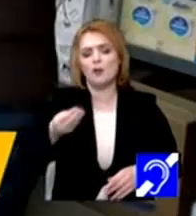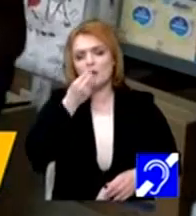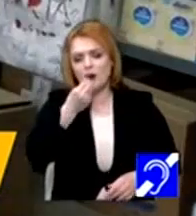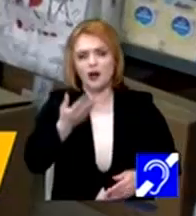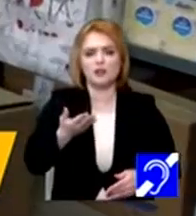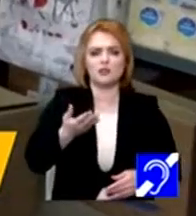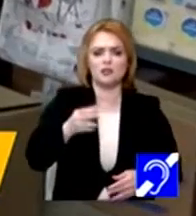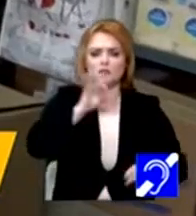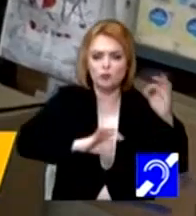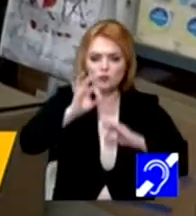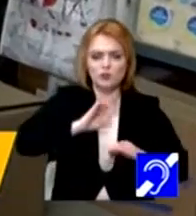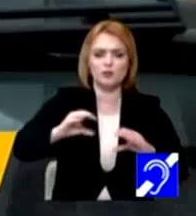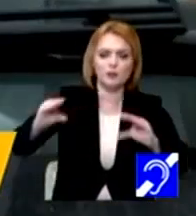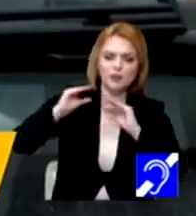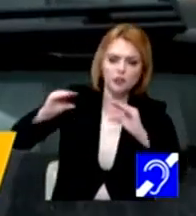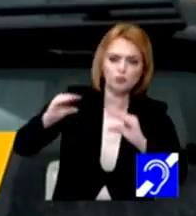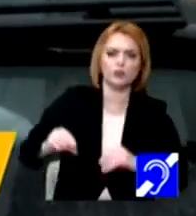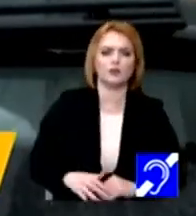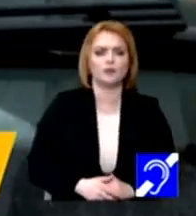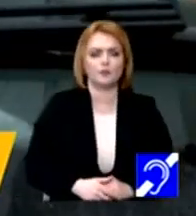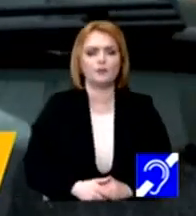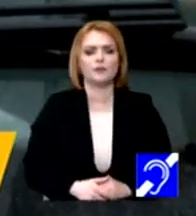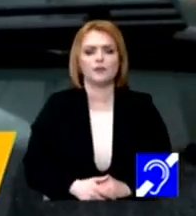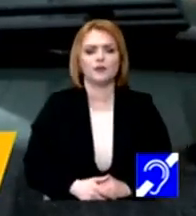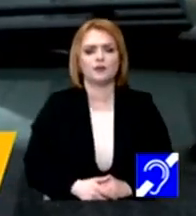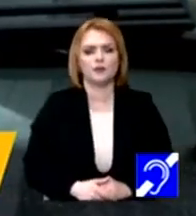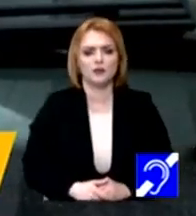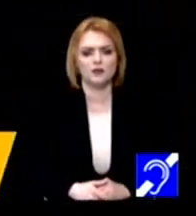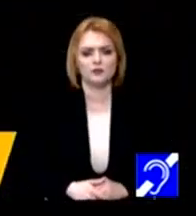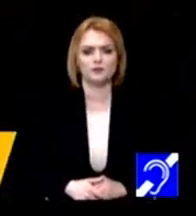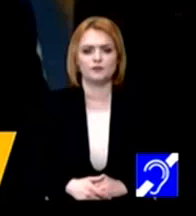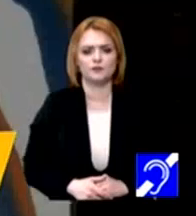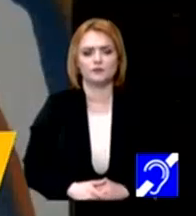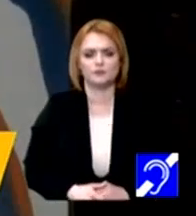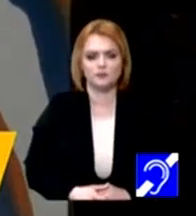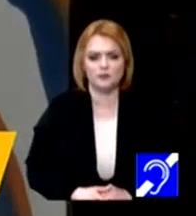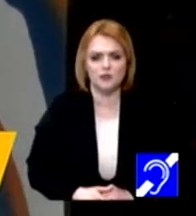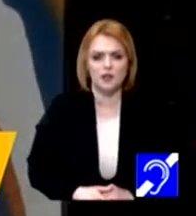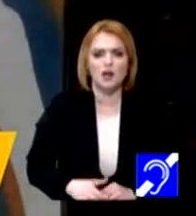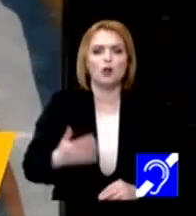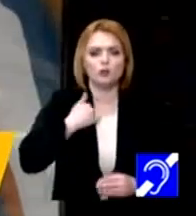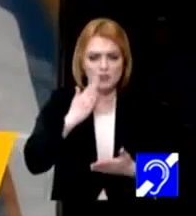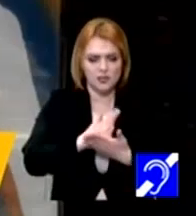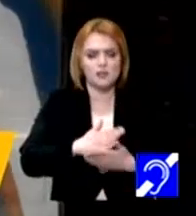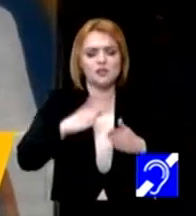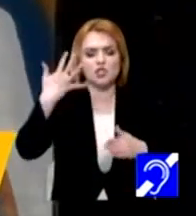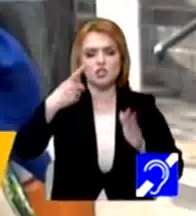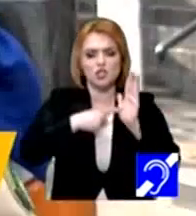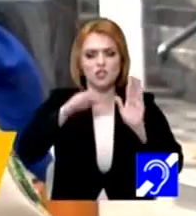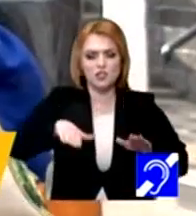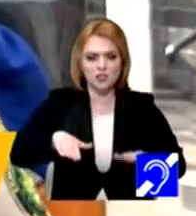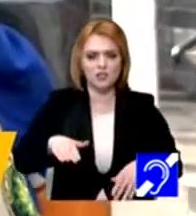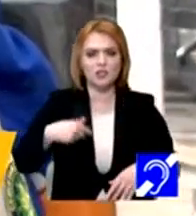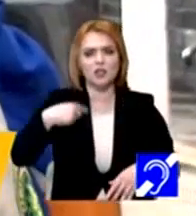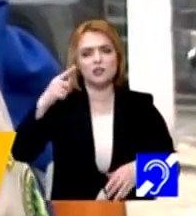căciul, medicamente și produse de igienă. Am venit și cu un autocar, după cum puteți vedea, de aceasta de 56 de locuri. Sperăm că cu oamenii pe care